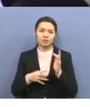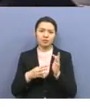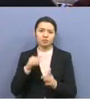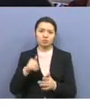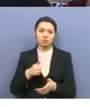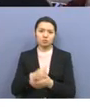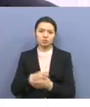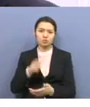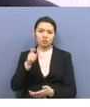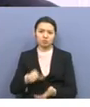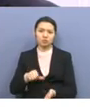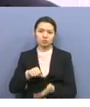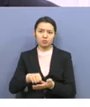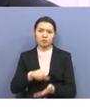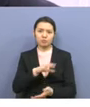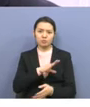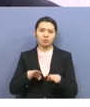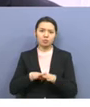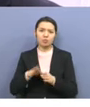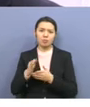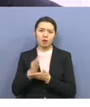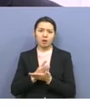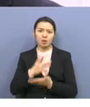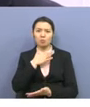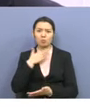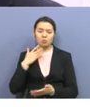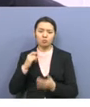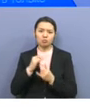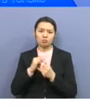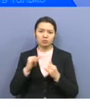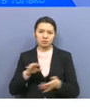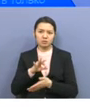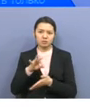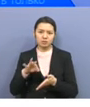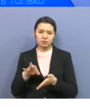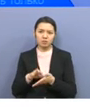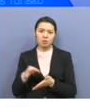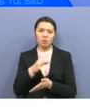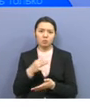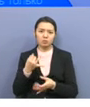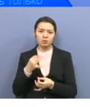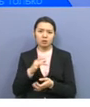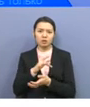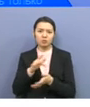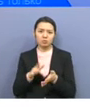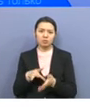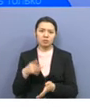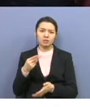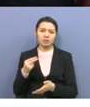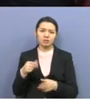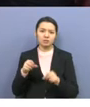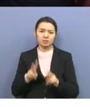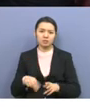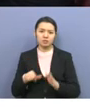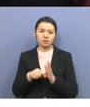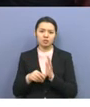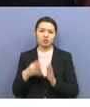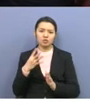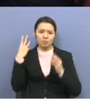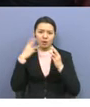астам адам қатысқан. Аталған бағдарламаны көпшілікке насихаттау мақсатында облыстық және қалалық қаражат есебінен 64